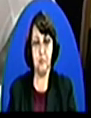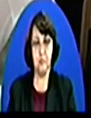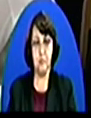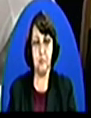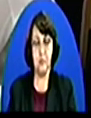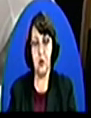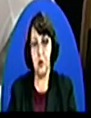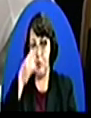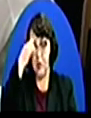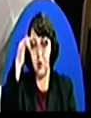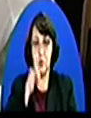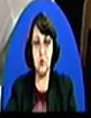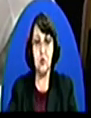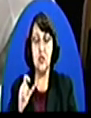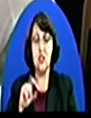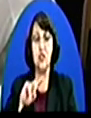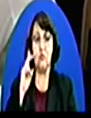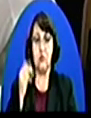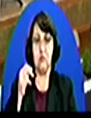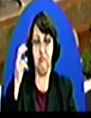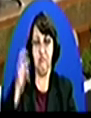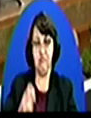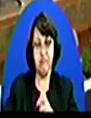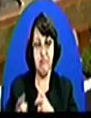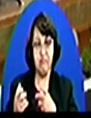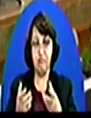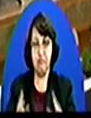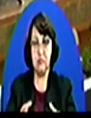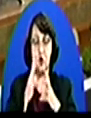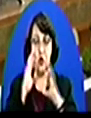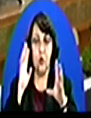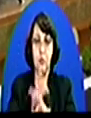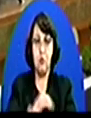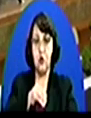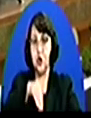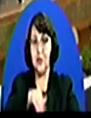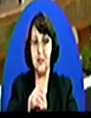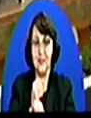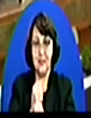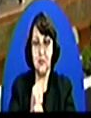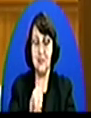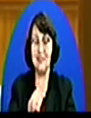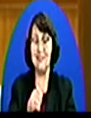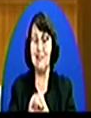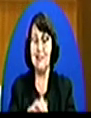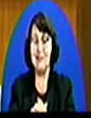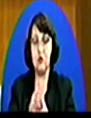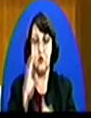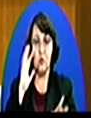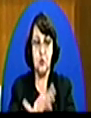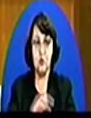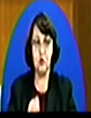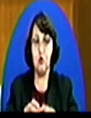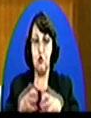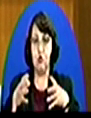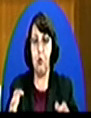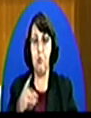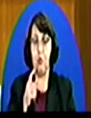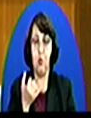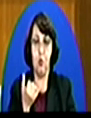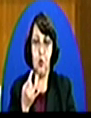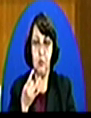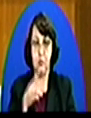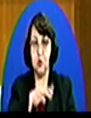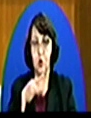За Монгол улсын эрчим хүчний хангамжийн нэгдсэн системийн тогтвортой найдвартай байдлыг бий болгох зорилгоор том хэмжээний хоригдлуурыг төвийн бүсийн